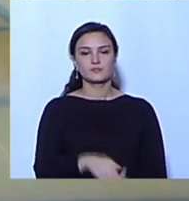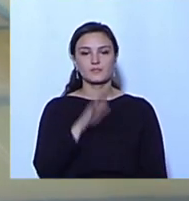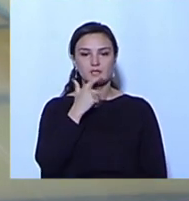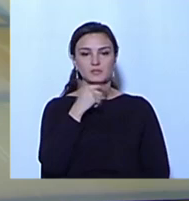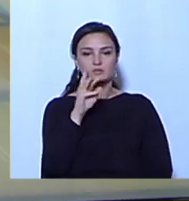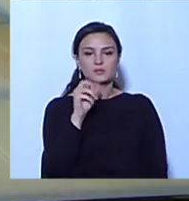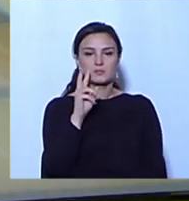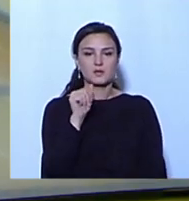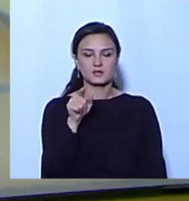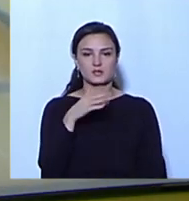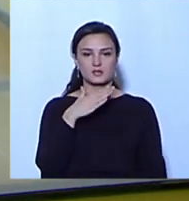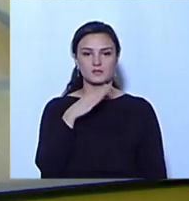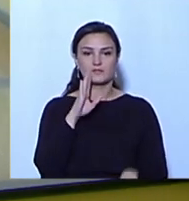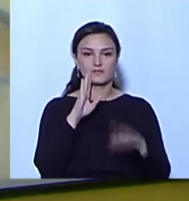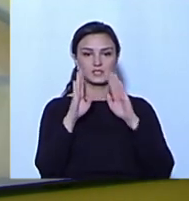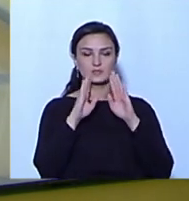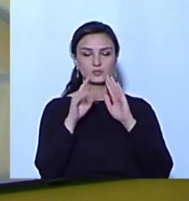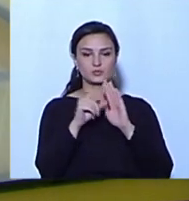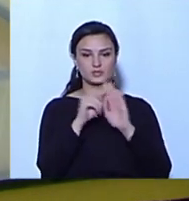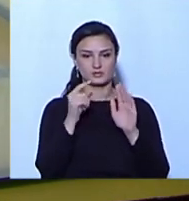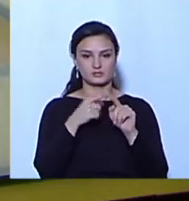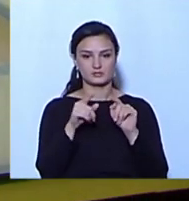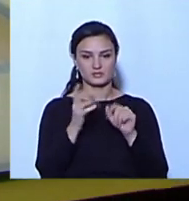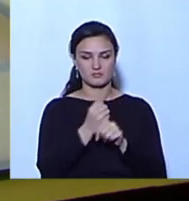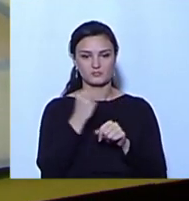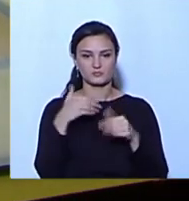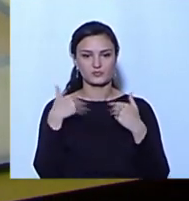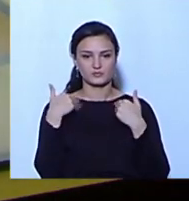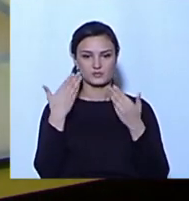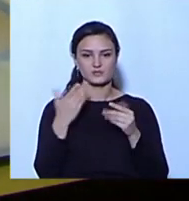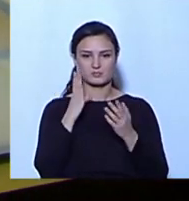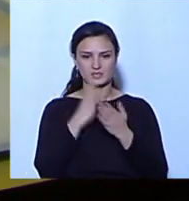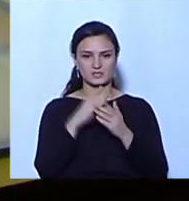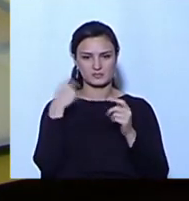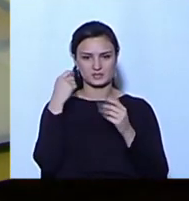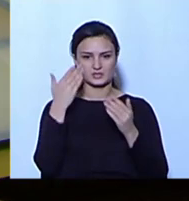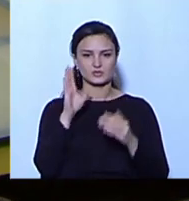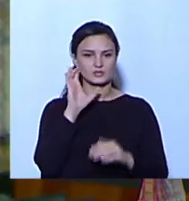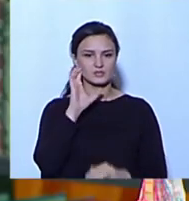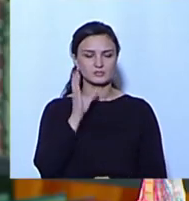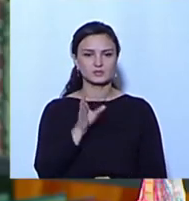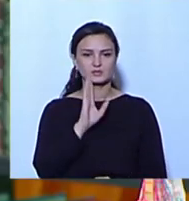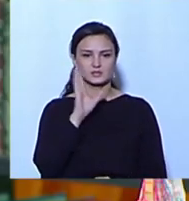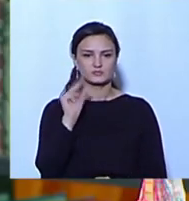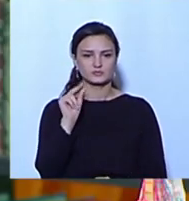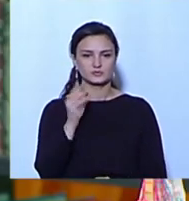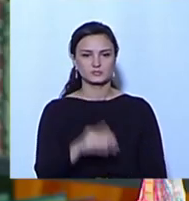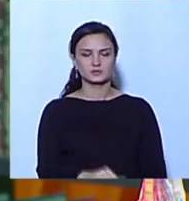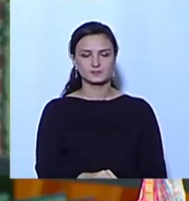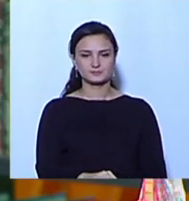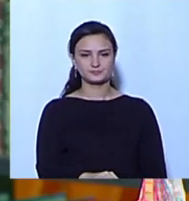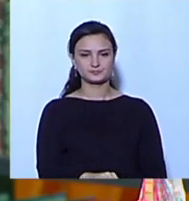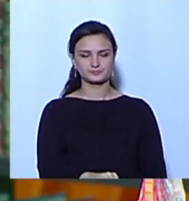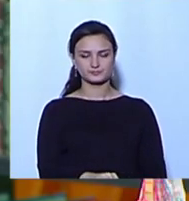ქალბატონი მაკამოსი არის ფეისბუქზე გამარჯვებული, რა თქმა უნდა ვულოცავთ და პირდაპირ ეთერში ყავს მაყურებელი. გილამშვიდობისა გისმენთ.